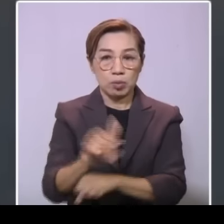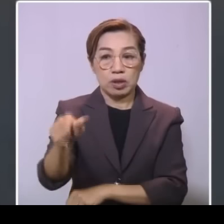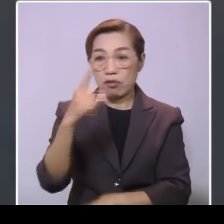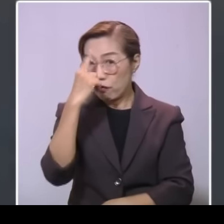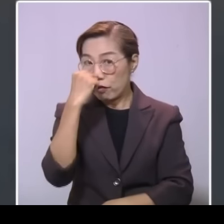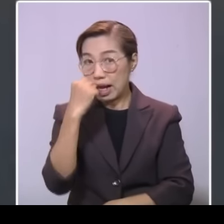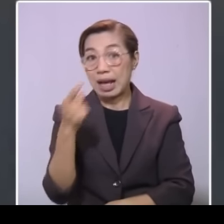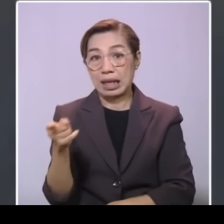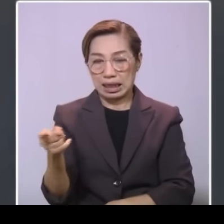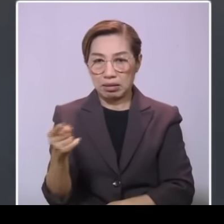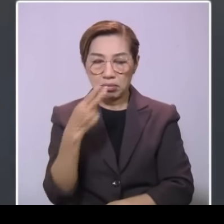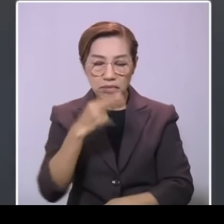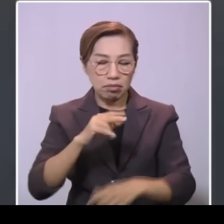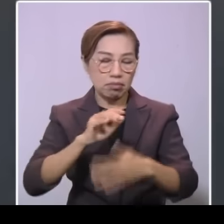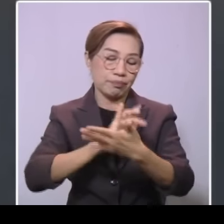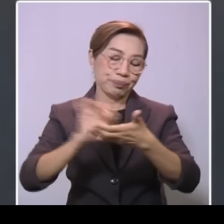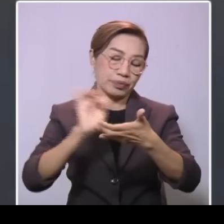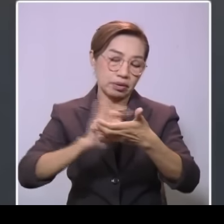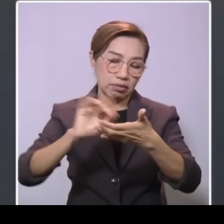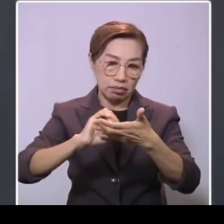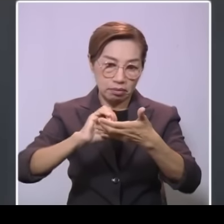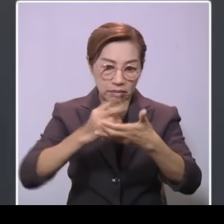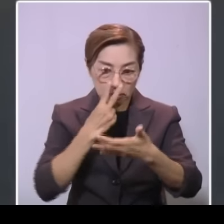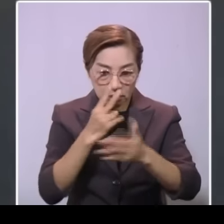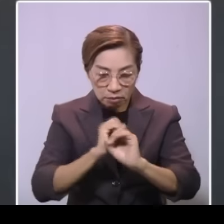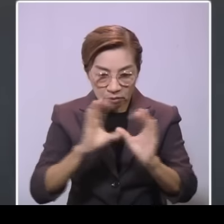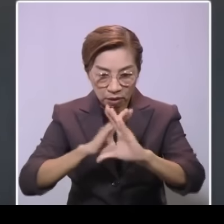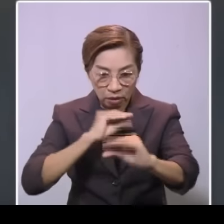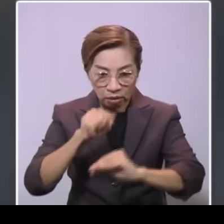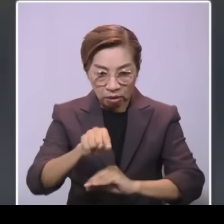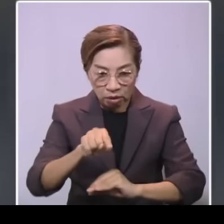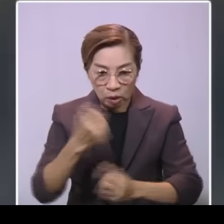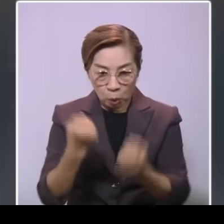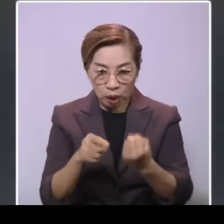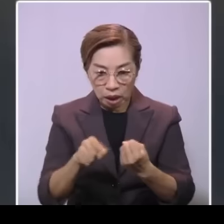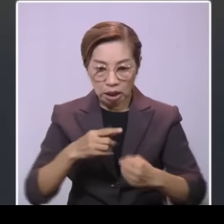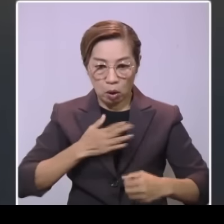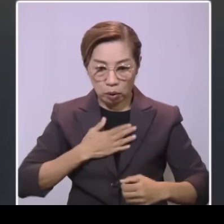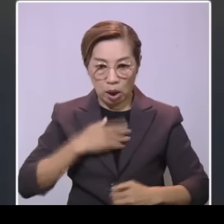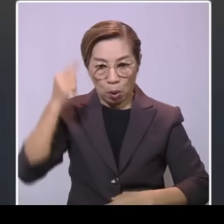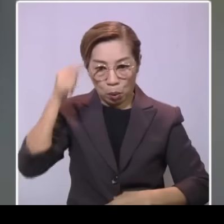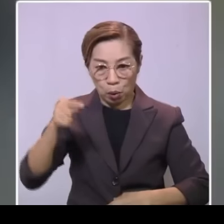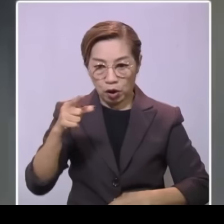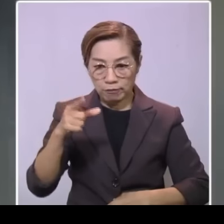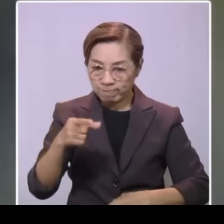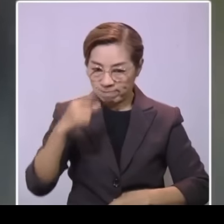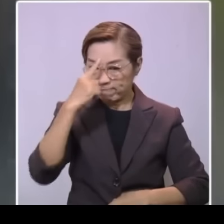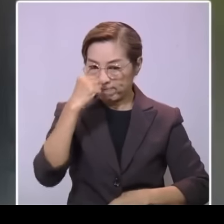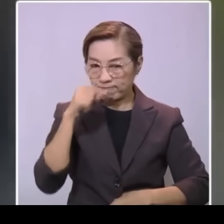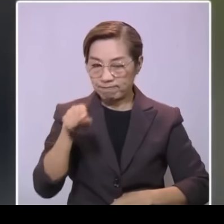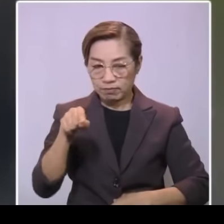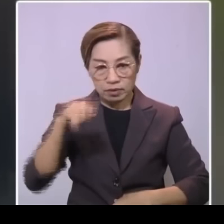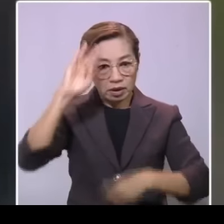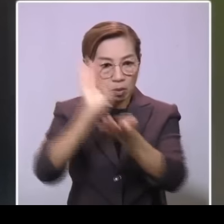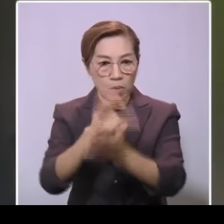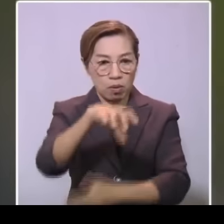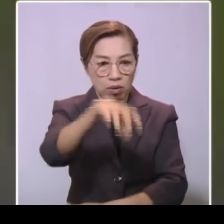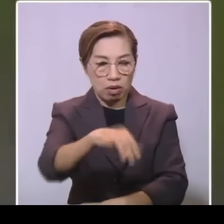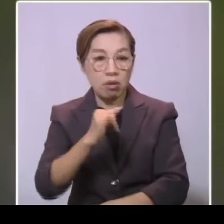วิดเห็นคลิปตัวเองเพราะว่าเป็นรถตัวเองชัดเจนมากใช่ไหมคะถึงแม้ว่าจะไม่เห็นหน้านะเขาก็ไปแจ้งความเอาผิดตามพรบ.ค